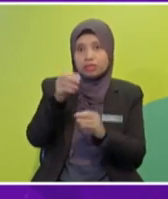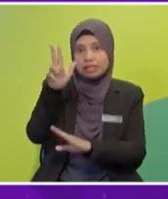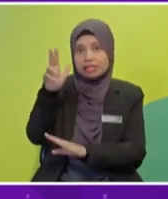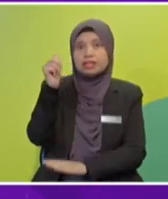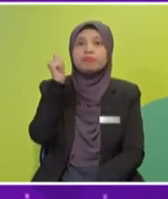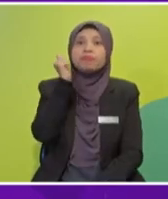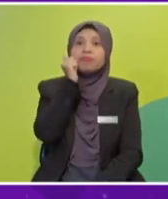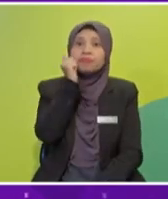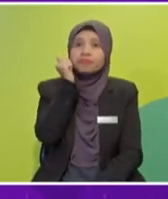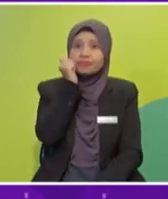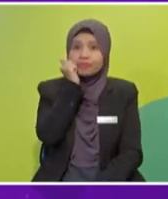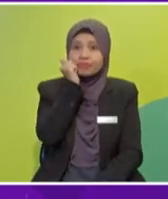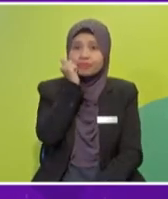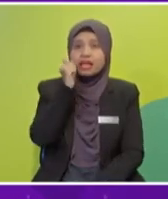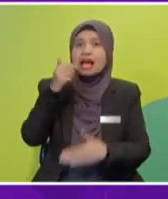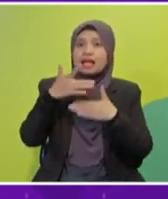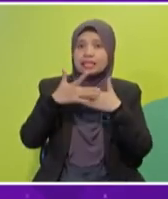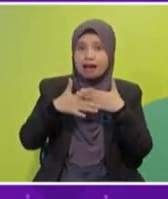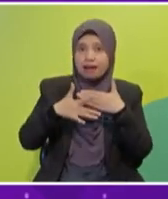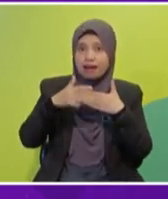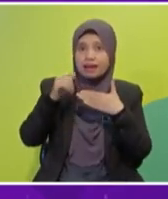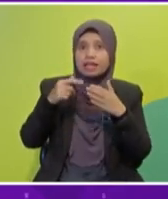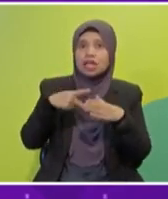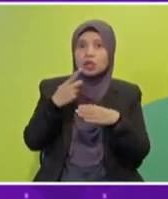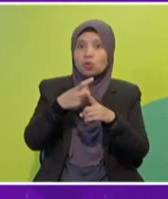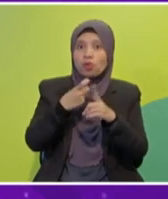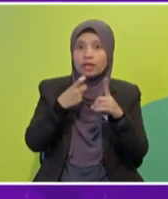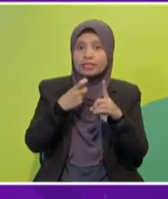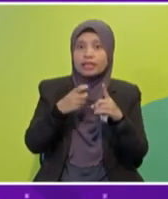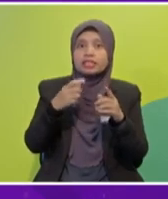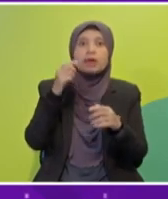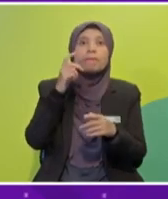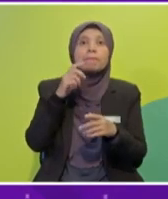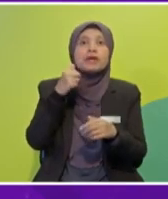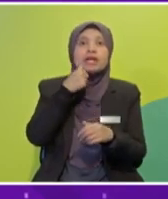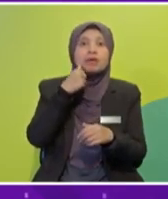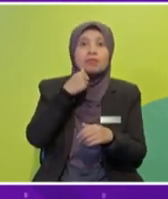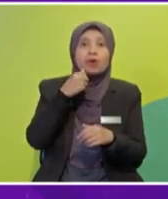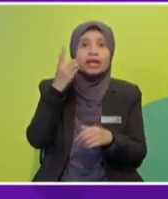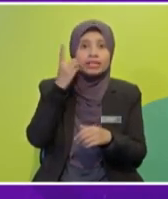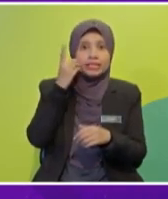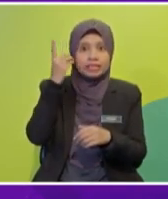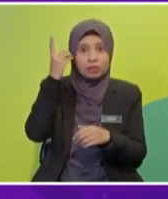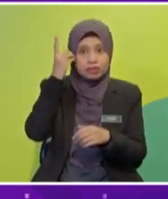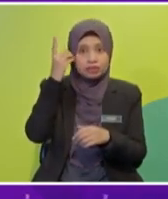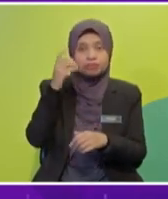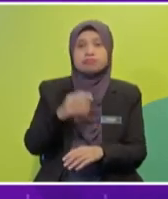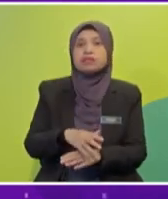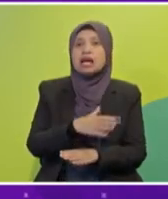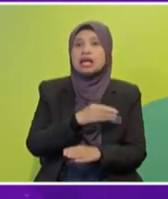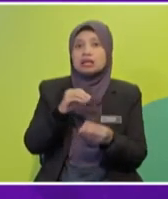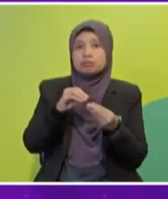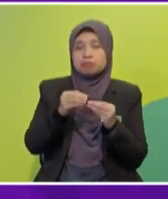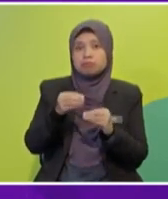adalah darah haid yang keluar daripada perempuan yang dewasa. Perempuan sahaja, okey. Dan